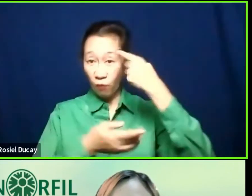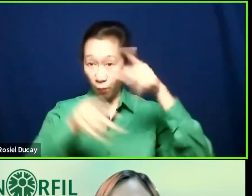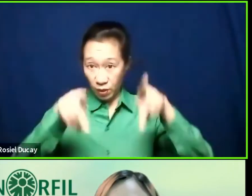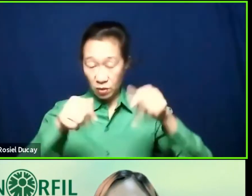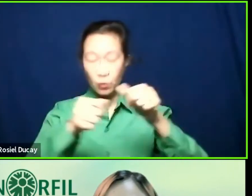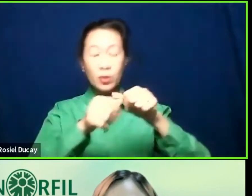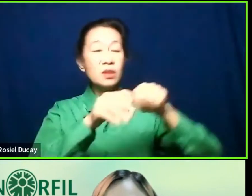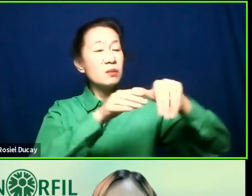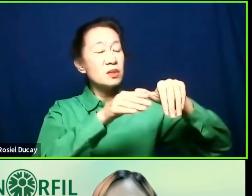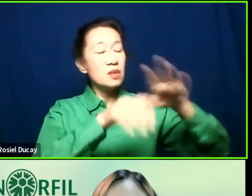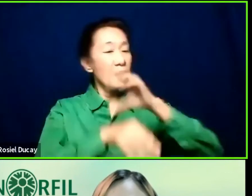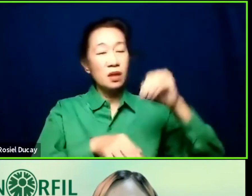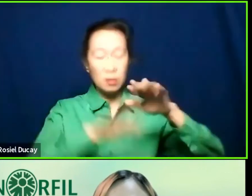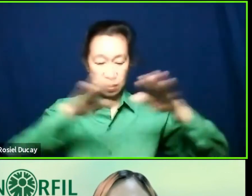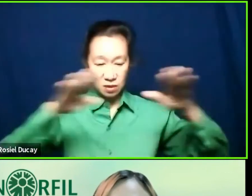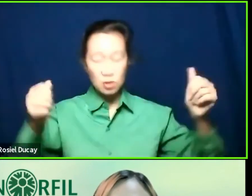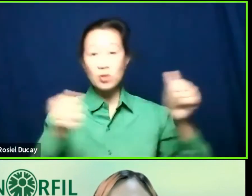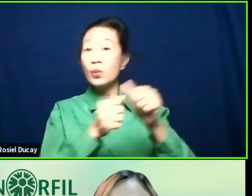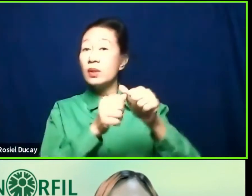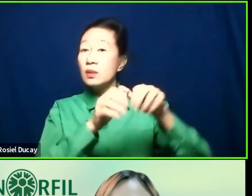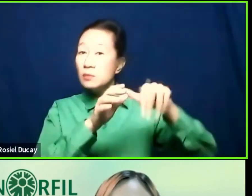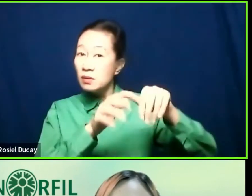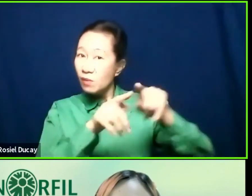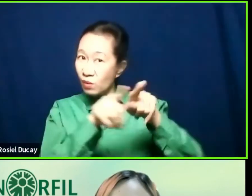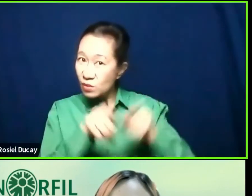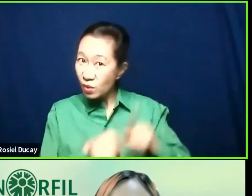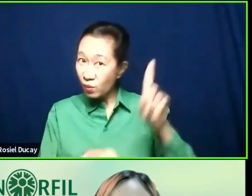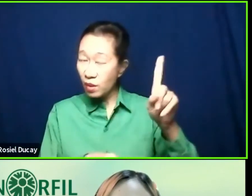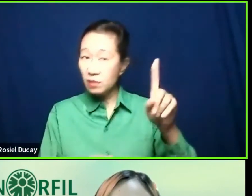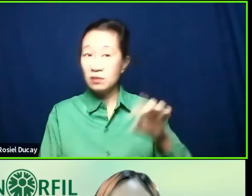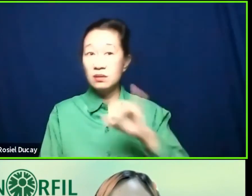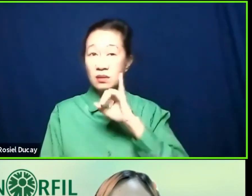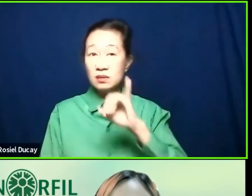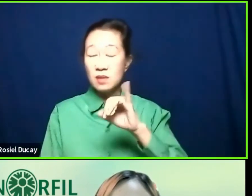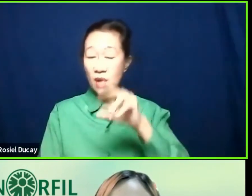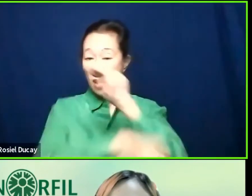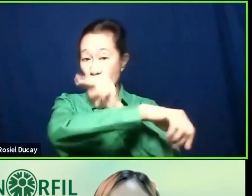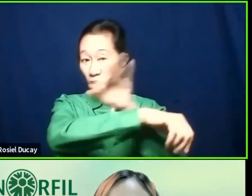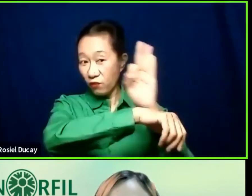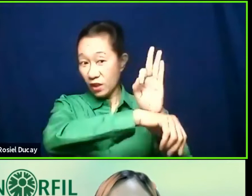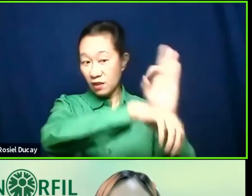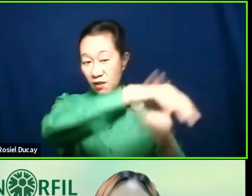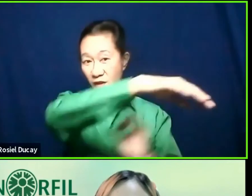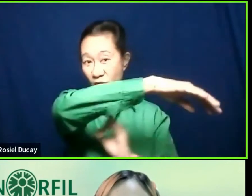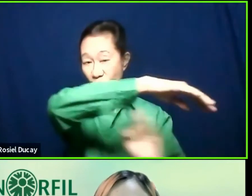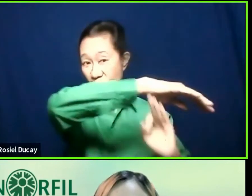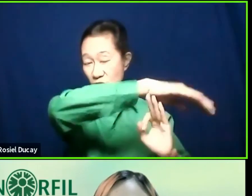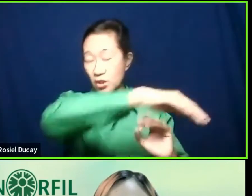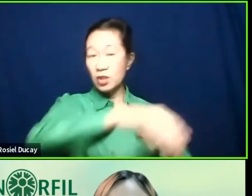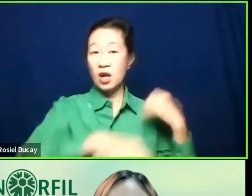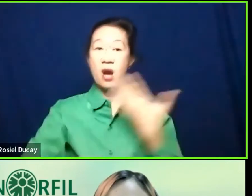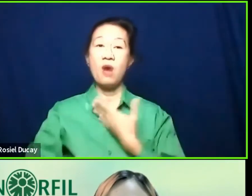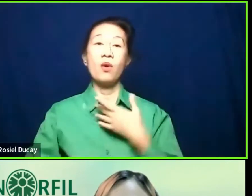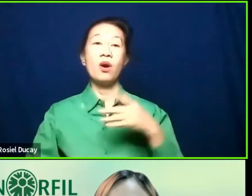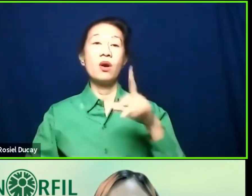no, at mga children with disabilities. Siyempre isa na doon ang Northfield Foundation, no, at ang aming mga